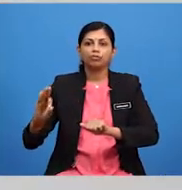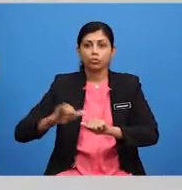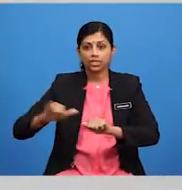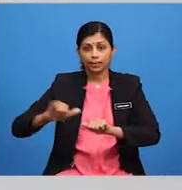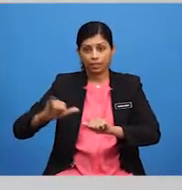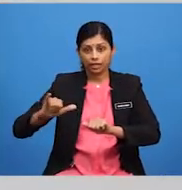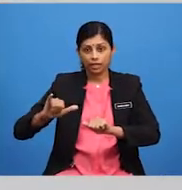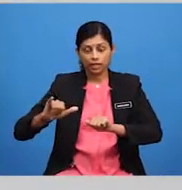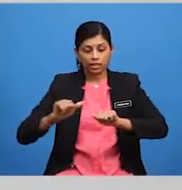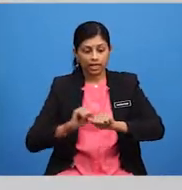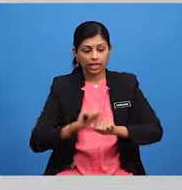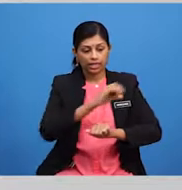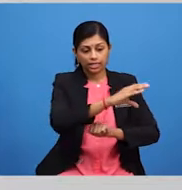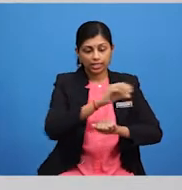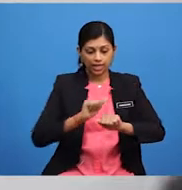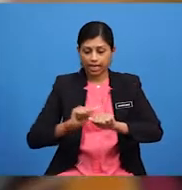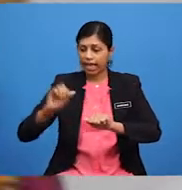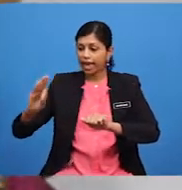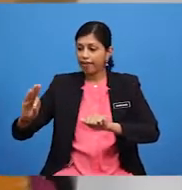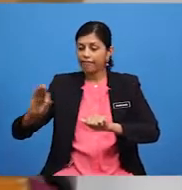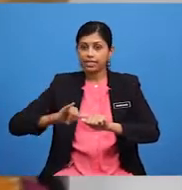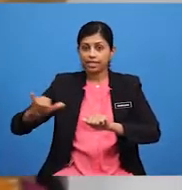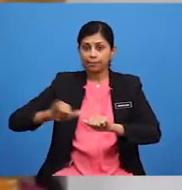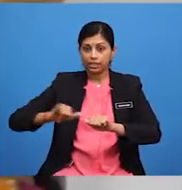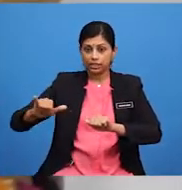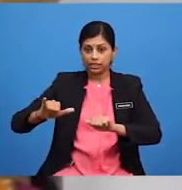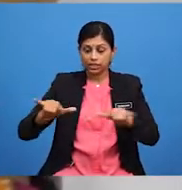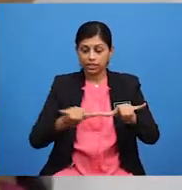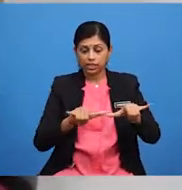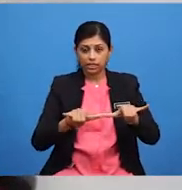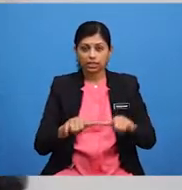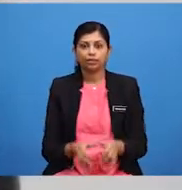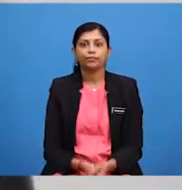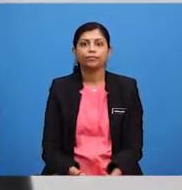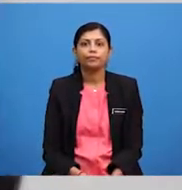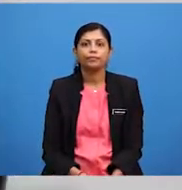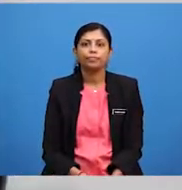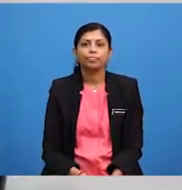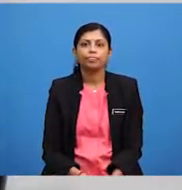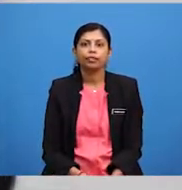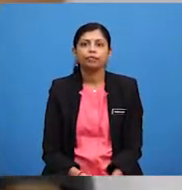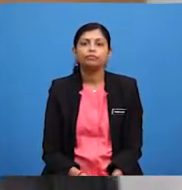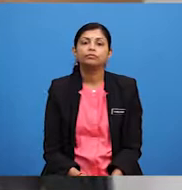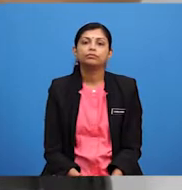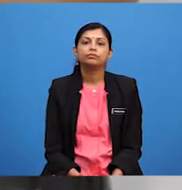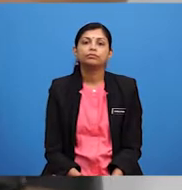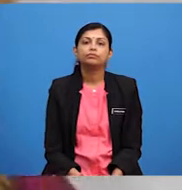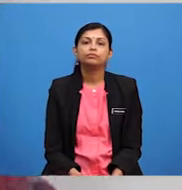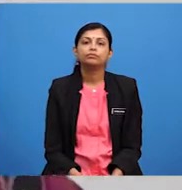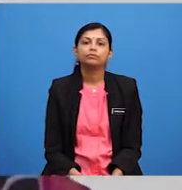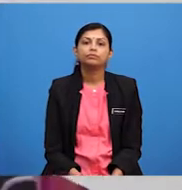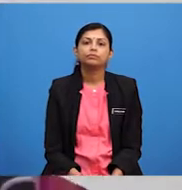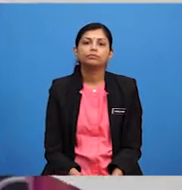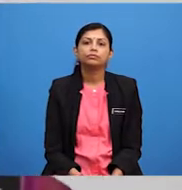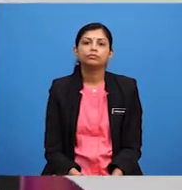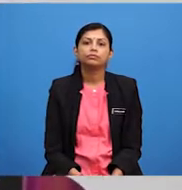Seterusnya, murid-murid unjurkan garisan menegak selari dengan garisan AB bermula dari titik